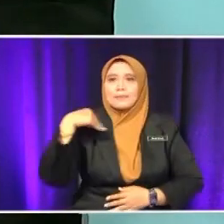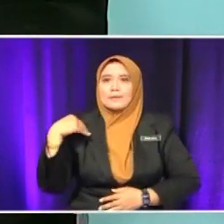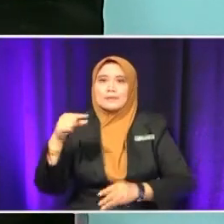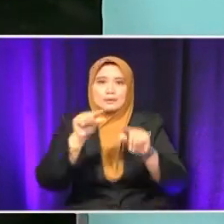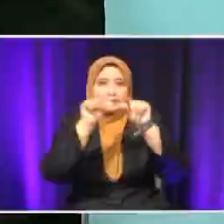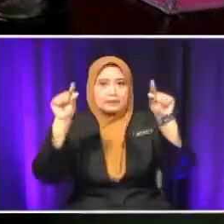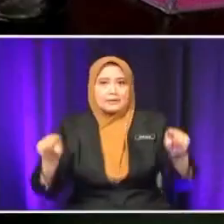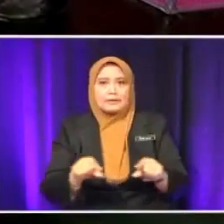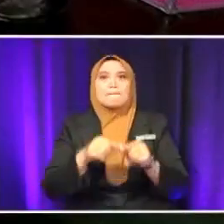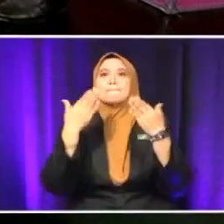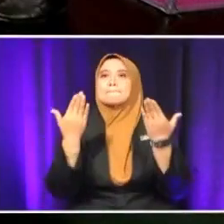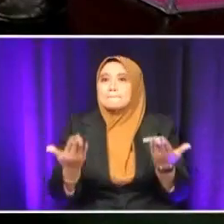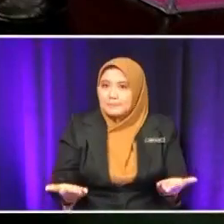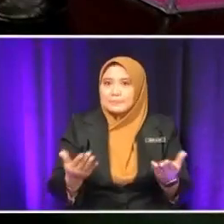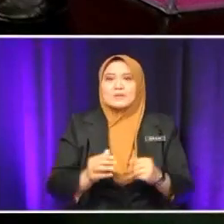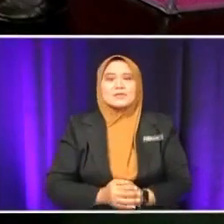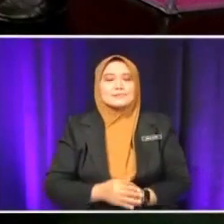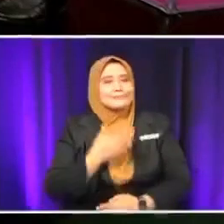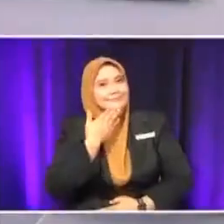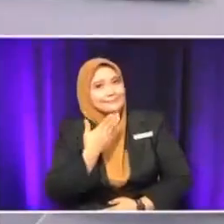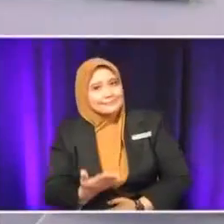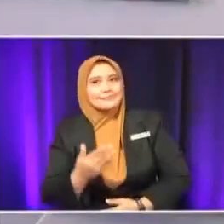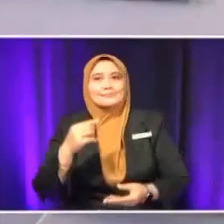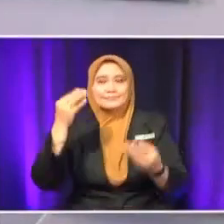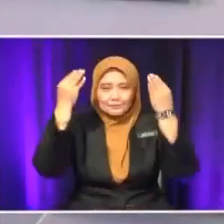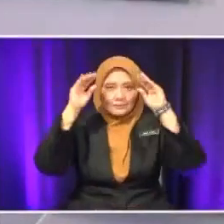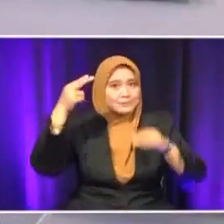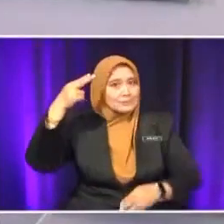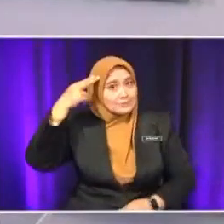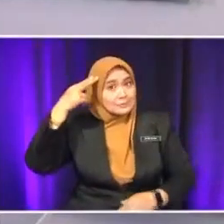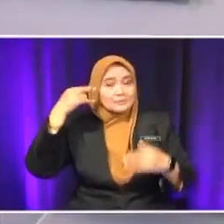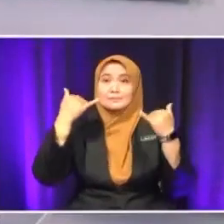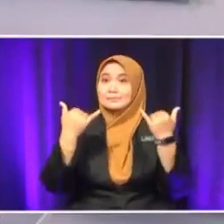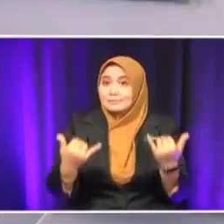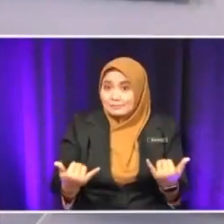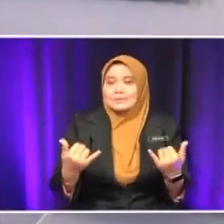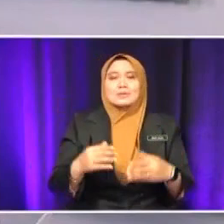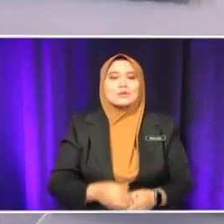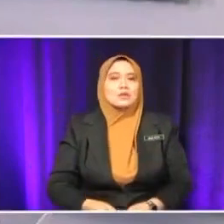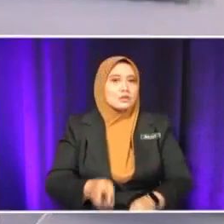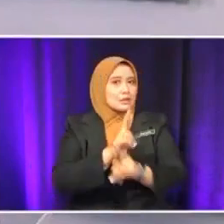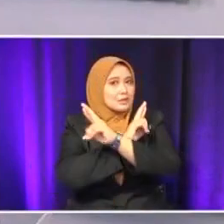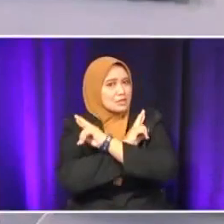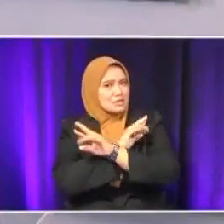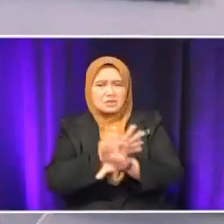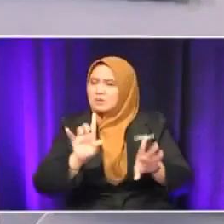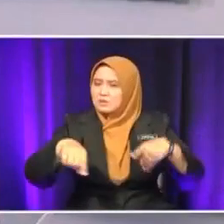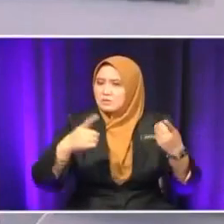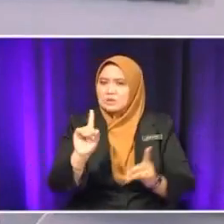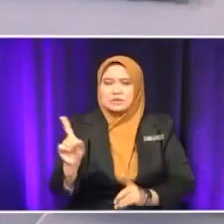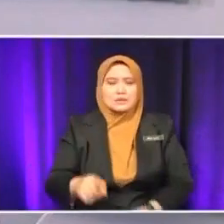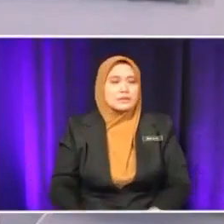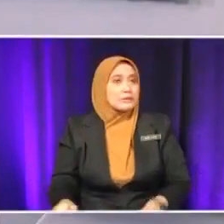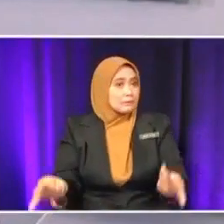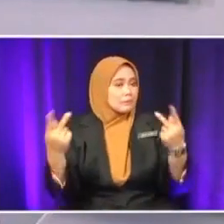berpemberat. Baiklah, terima kasih Cikgu Hadi dan kepada semua penonton, kita akan berehat sebentar. Jadi jangan ke mana-mana, kembali lagi ke slot